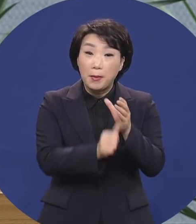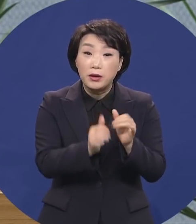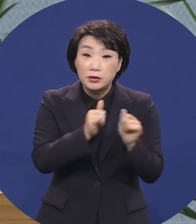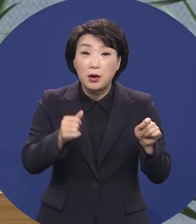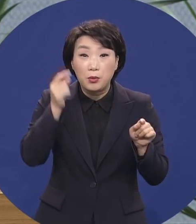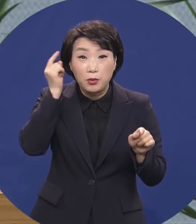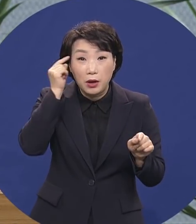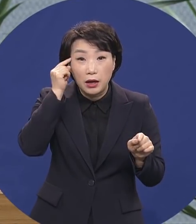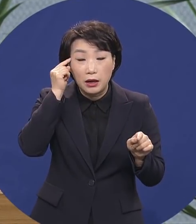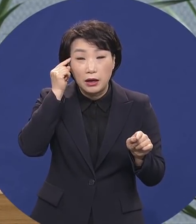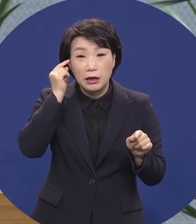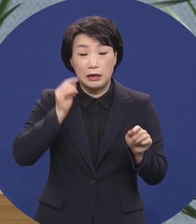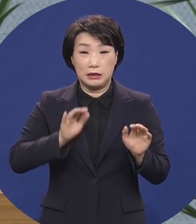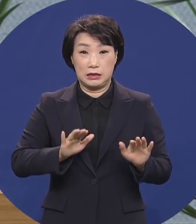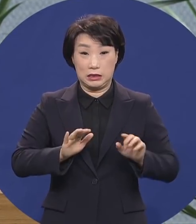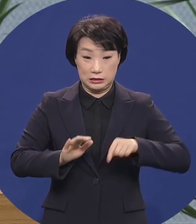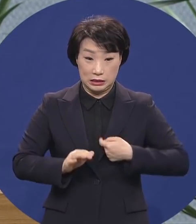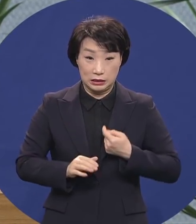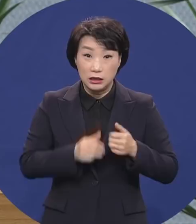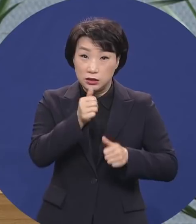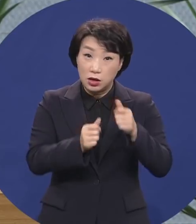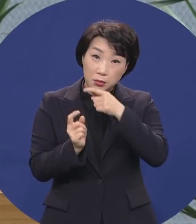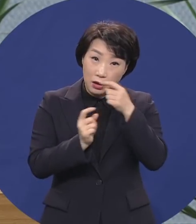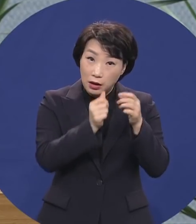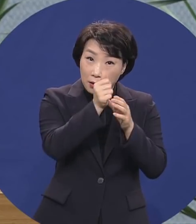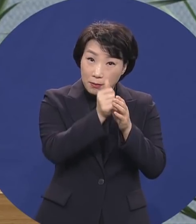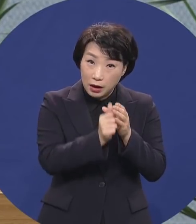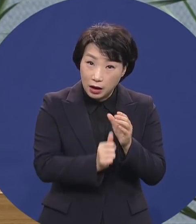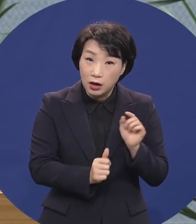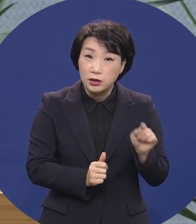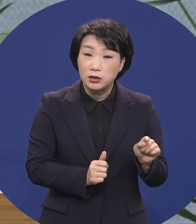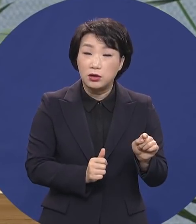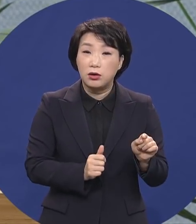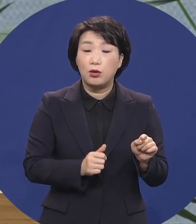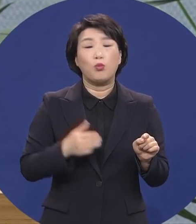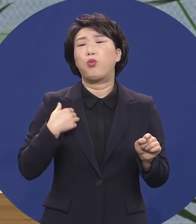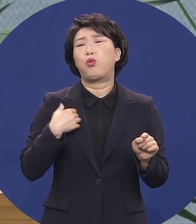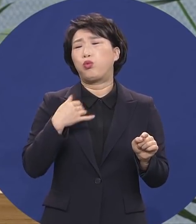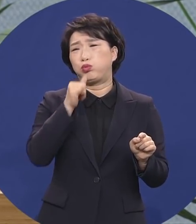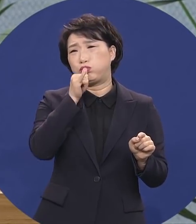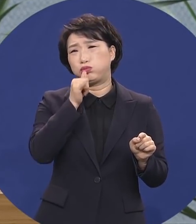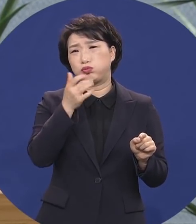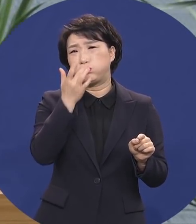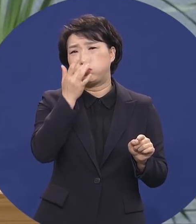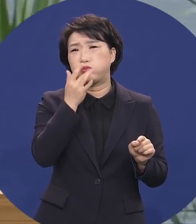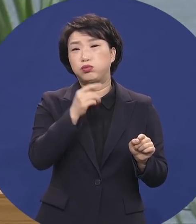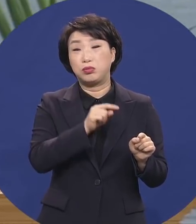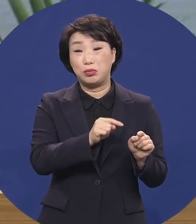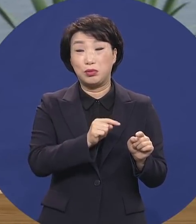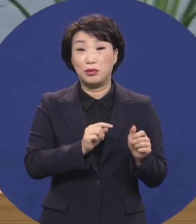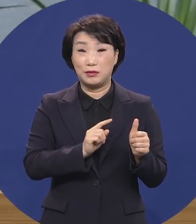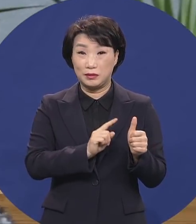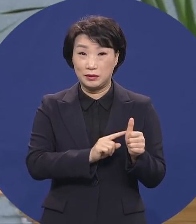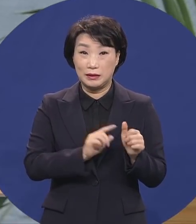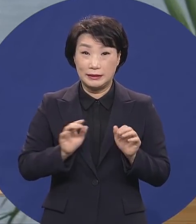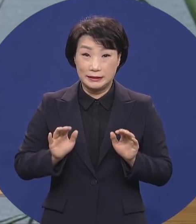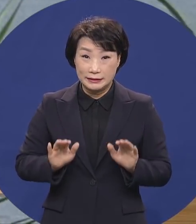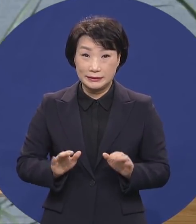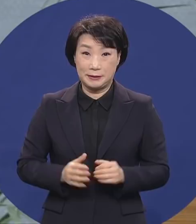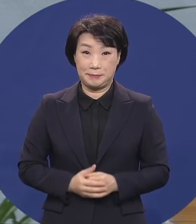사람은 본인이 시험 들었다라고 하는 것을 잘 모르거든요. 예,